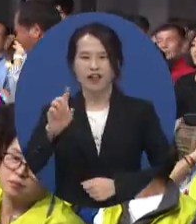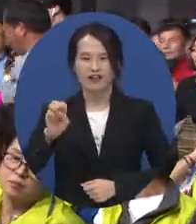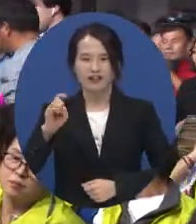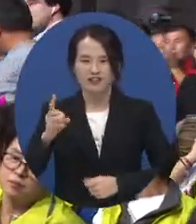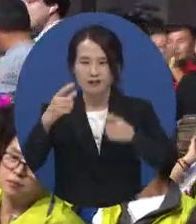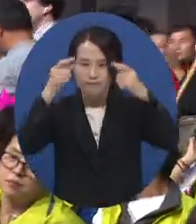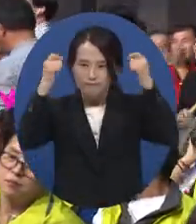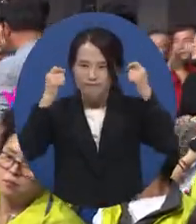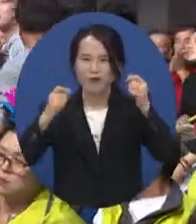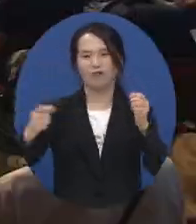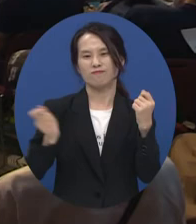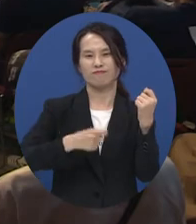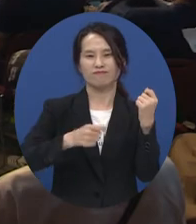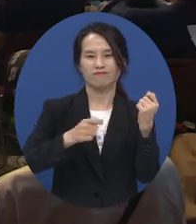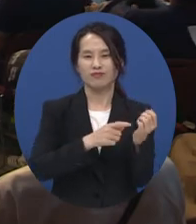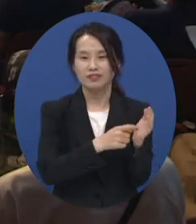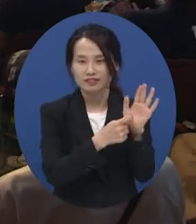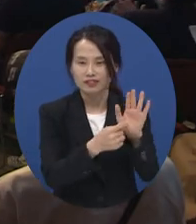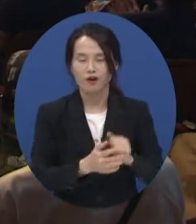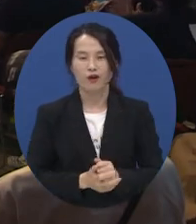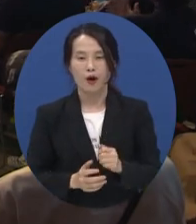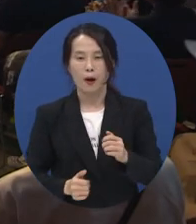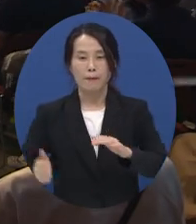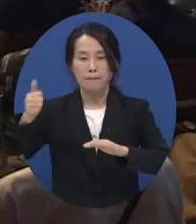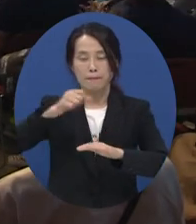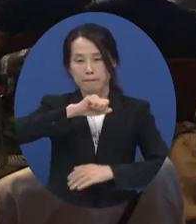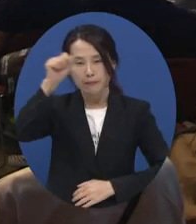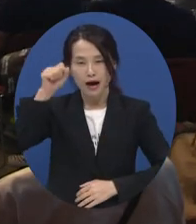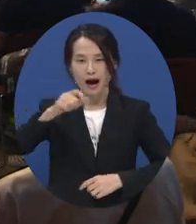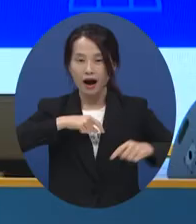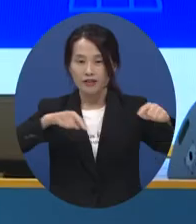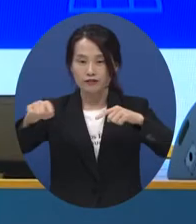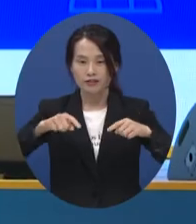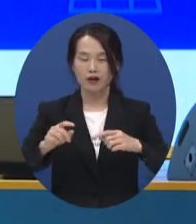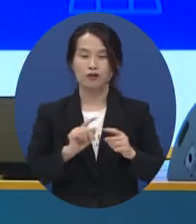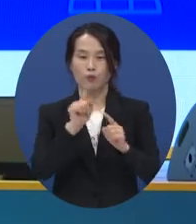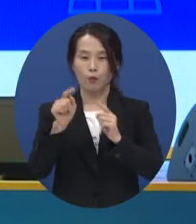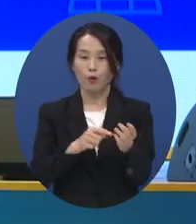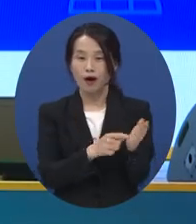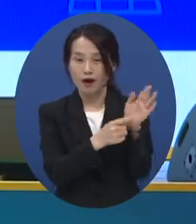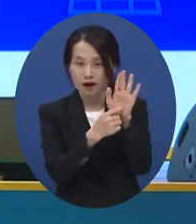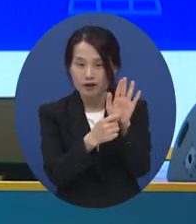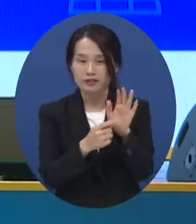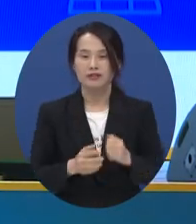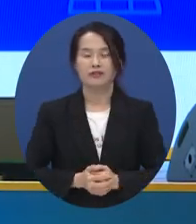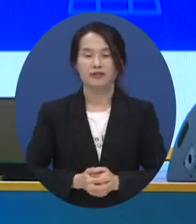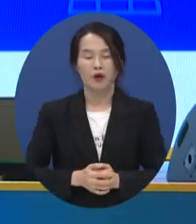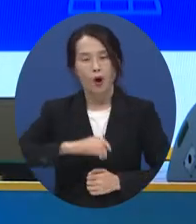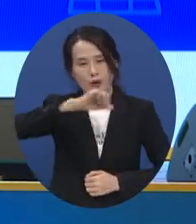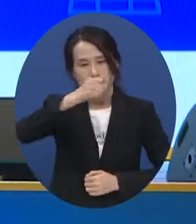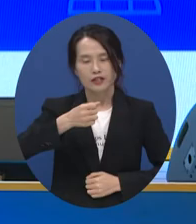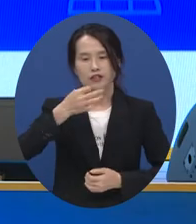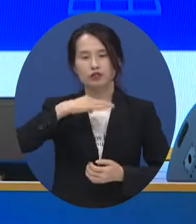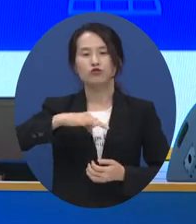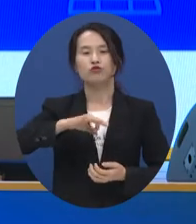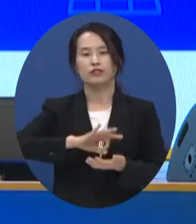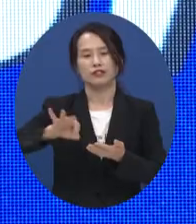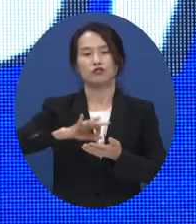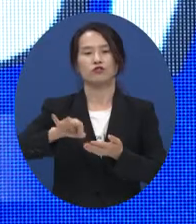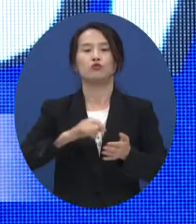꽹과리까지 등장했습니다. 성공 가능성이 높은 정책을 공개 경쟁으로 뽑아 예산을 더 효율적으로 쓰기 위한